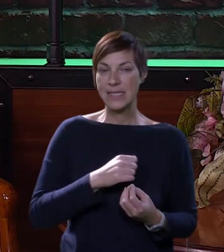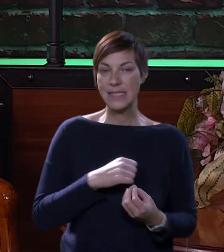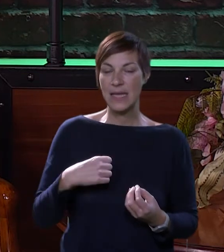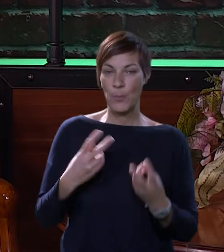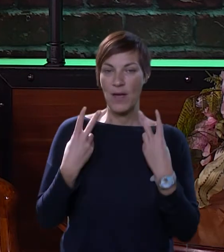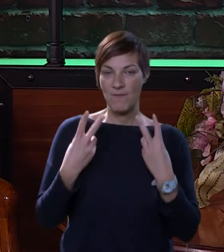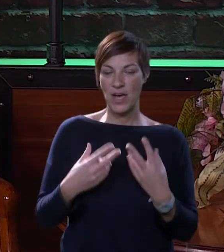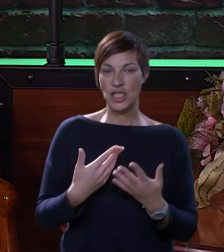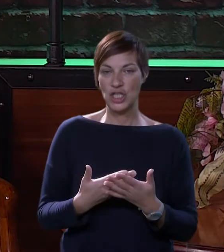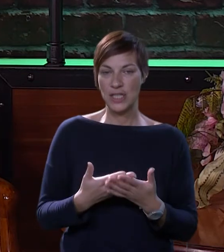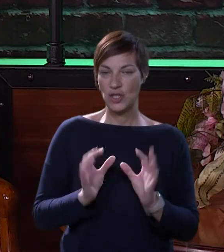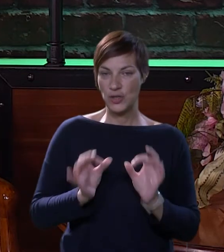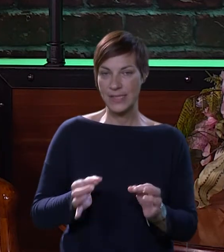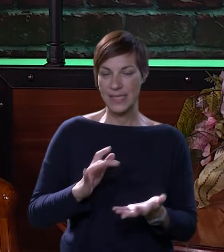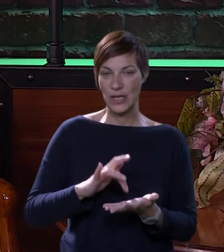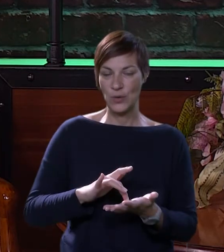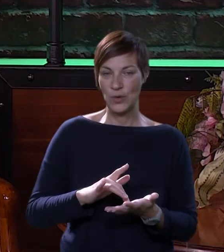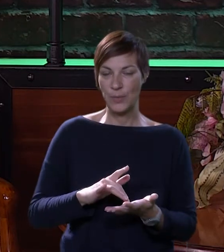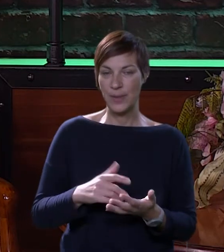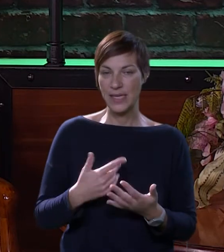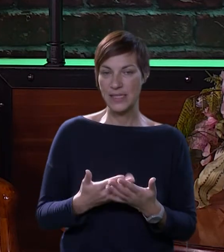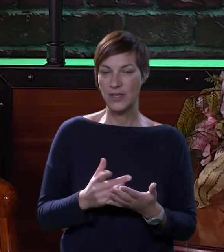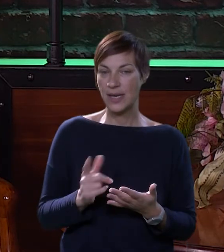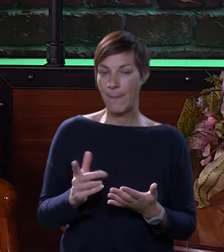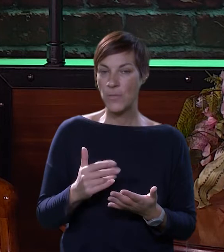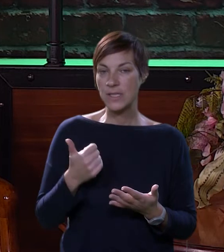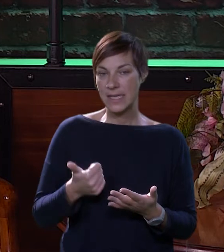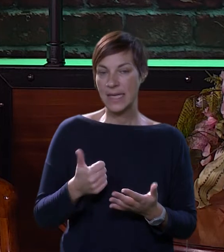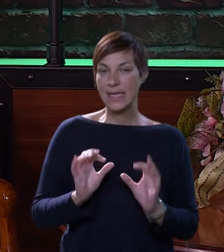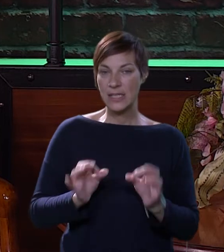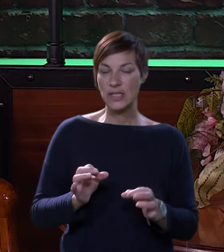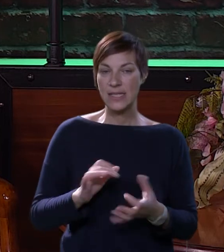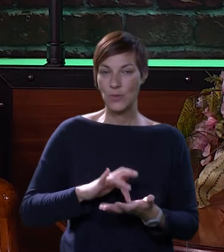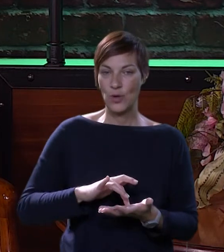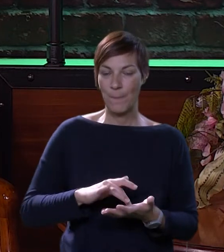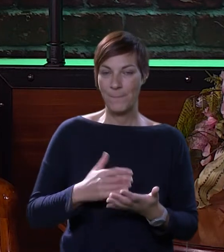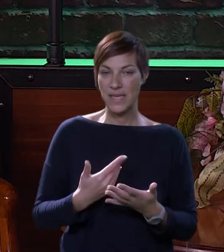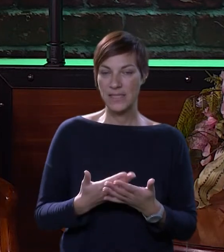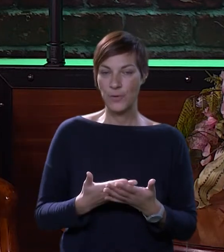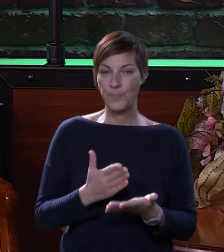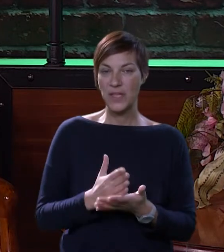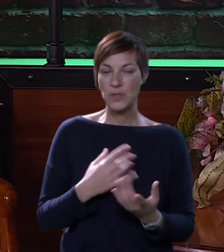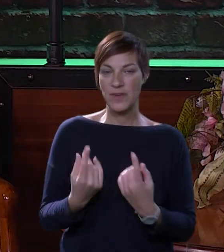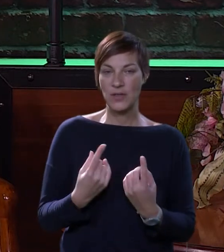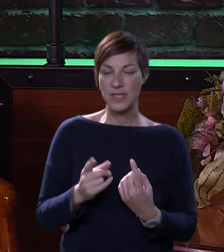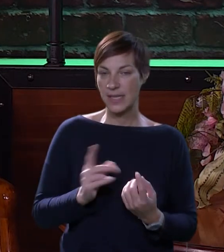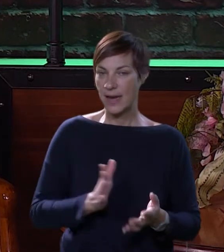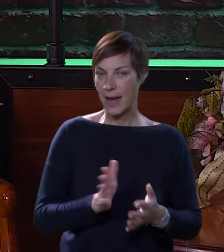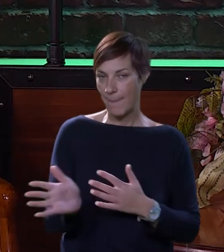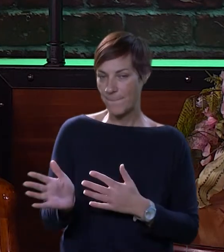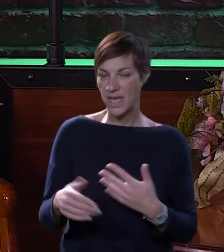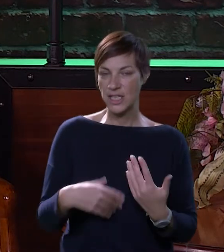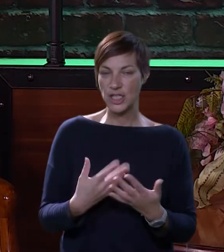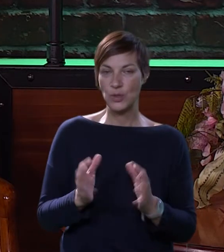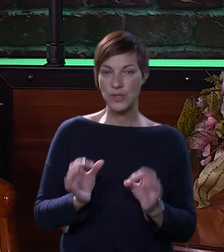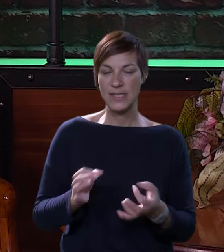bitno da to sigurno mjesto ne postane jedino sigurno mjesto za njih i da u svakoj situaciji oni ne bježe u